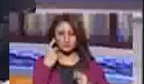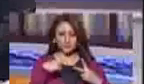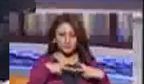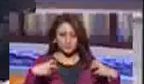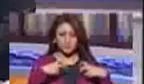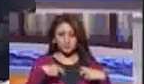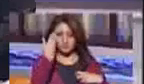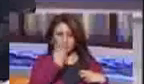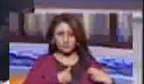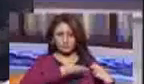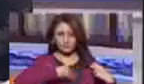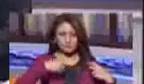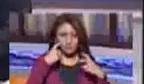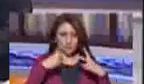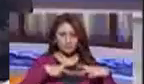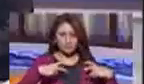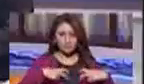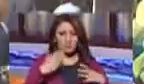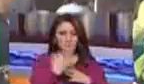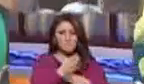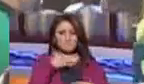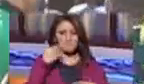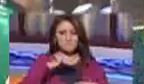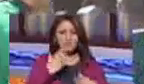الجسامين يا فندم؟ إيه يا